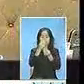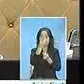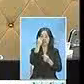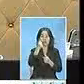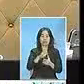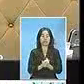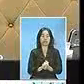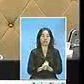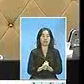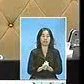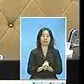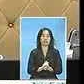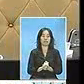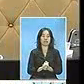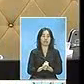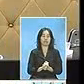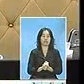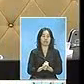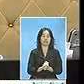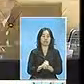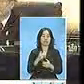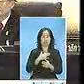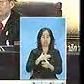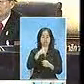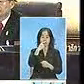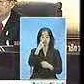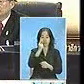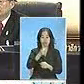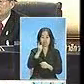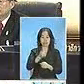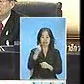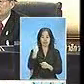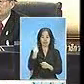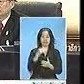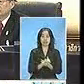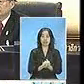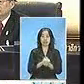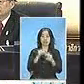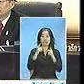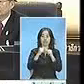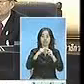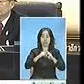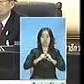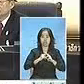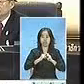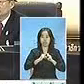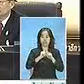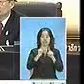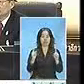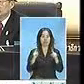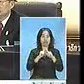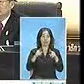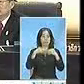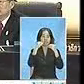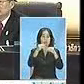สุนัยดูความ ท่านประธานครับ ครับ ผมพูดความจริงไม่ใช่เรื่องความเห็นส่วนตัวแต่เพื่อให้ท่านประ